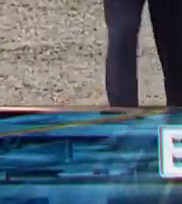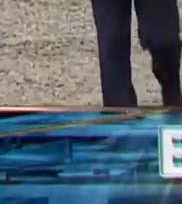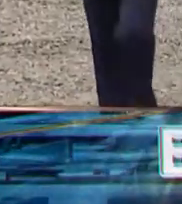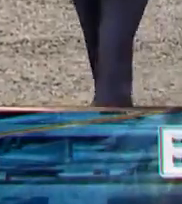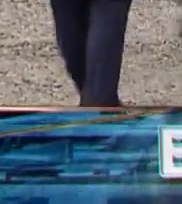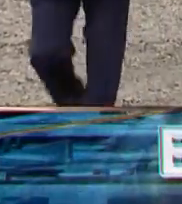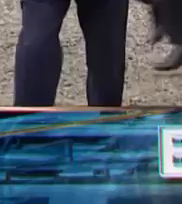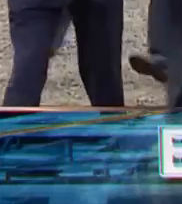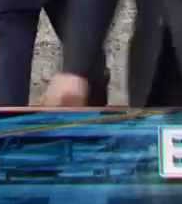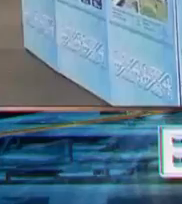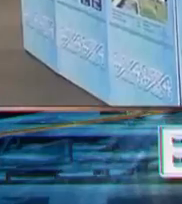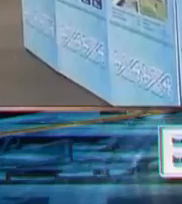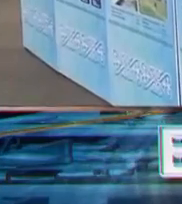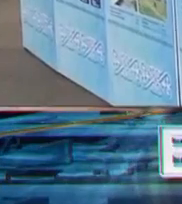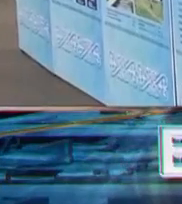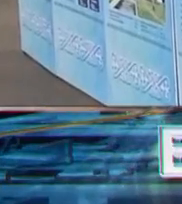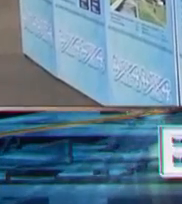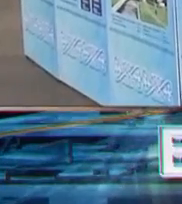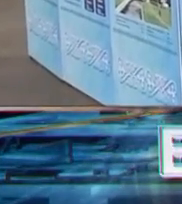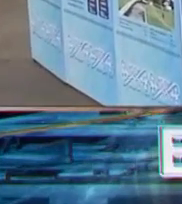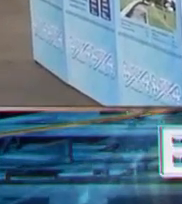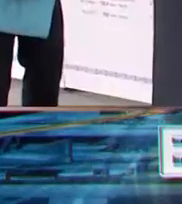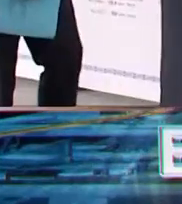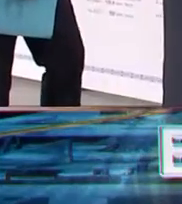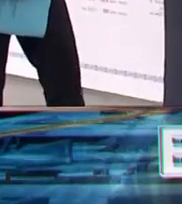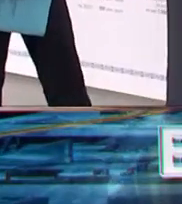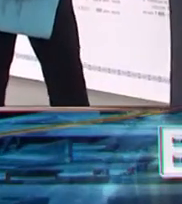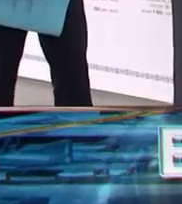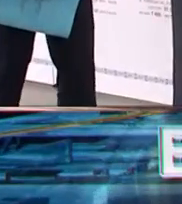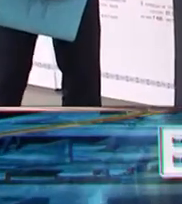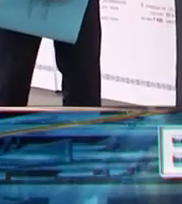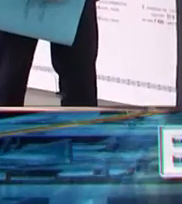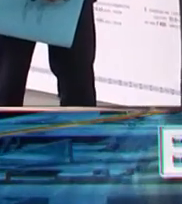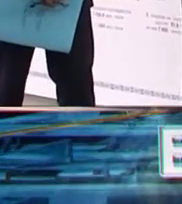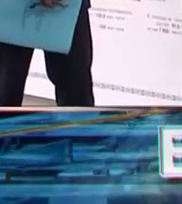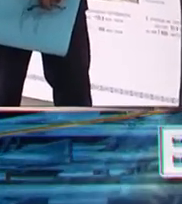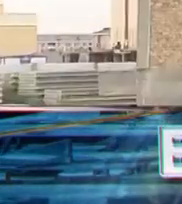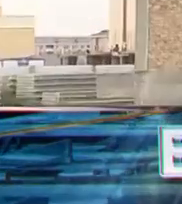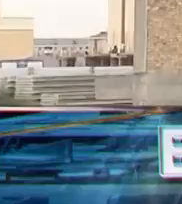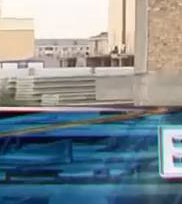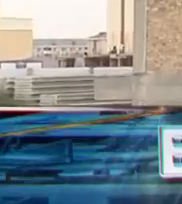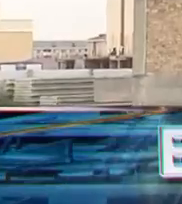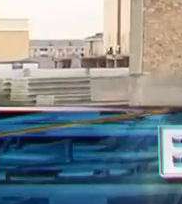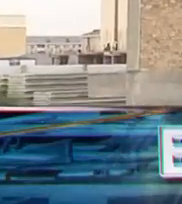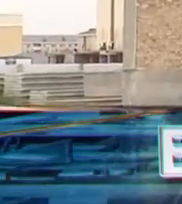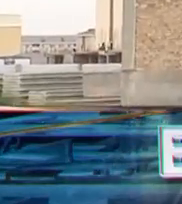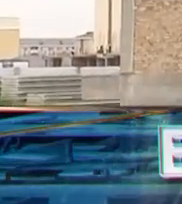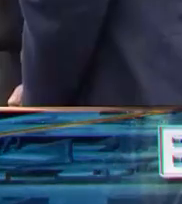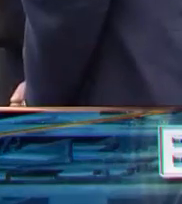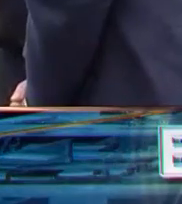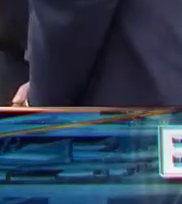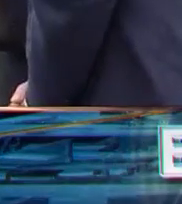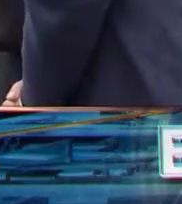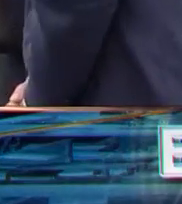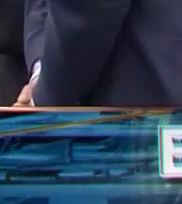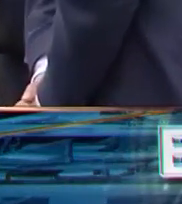Жаңа жолдау, жаңа міндеттер. Орындалысына мемлекеттік бағдарламалар арқау. Бүгін Алматы облысына жұмыс сапарымен үкімет басшысы Асқар